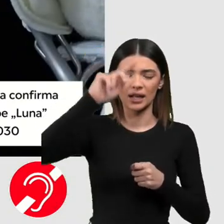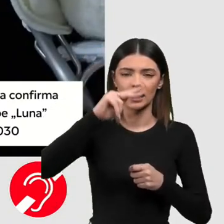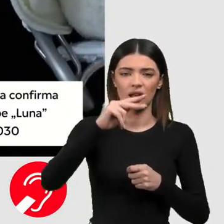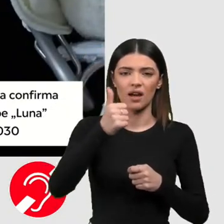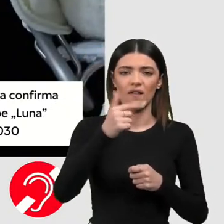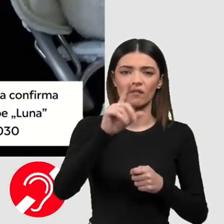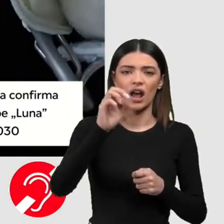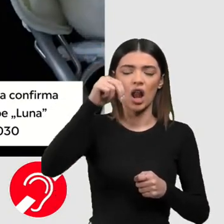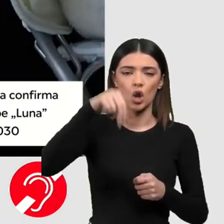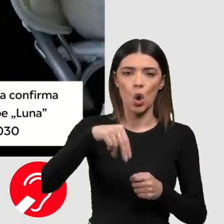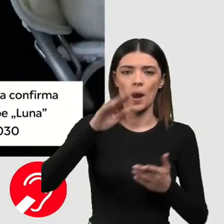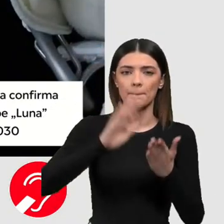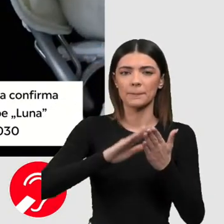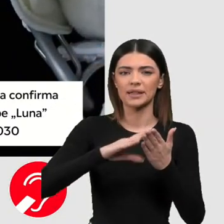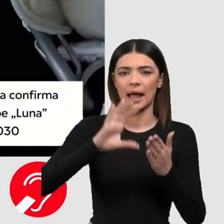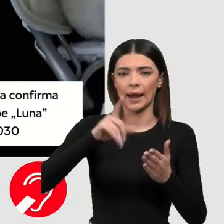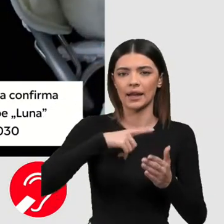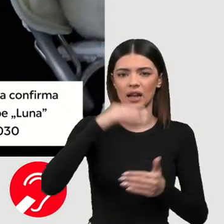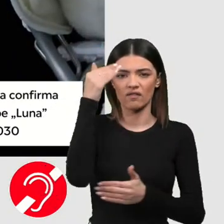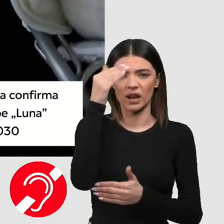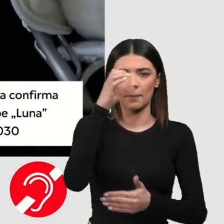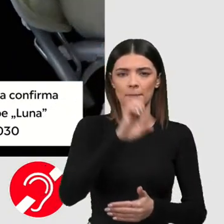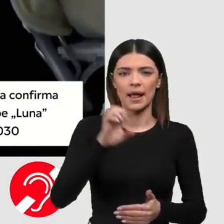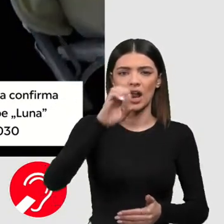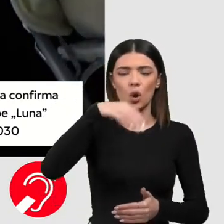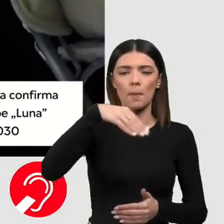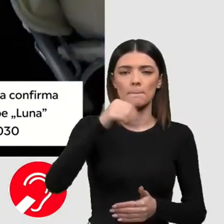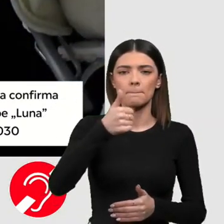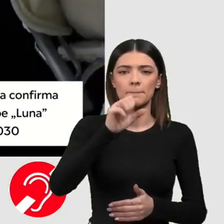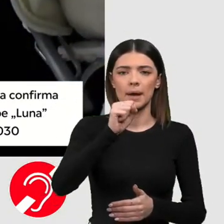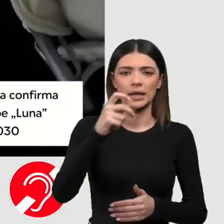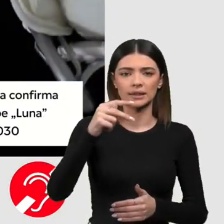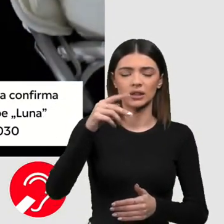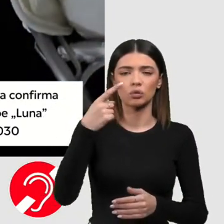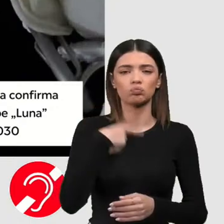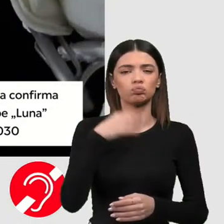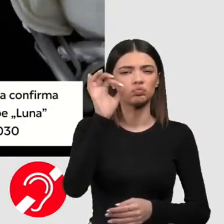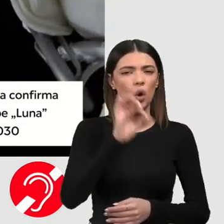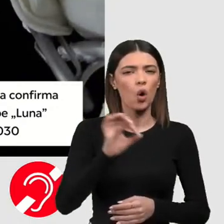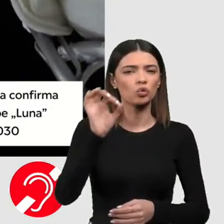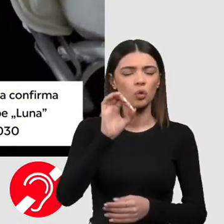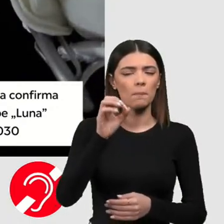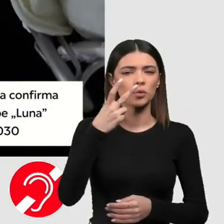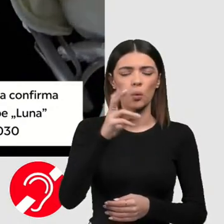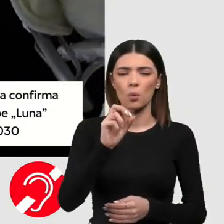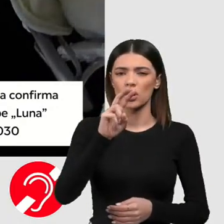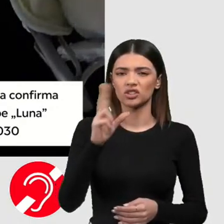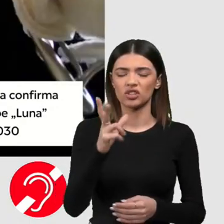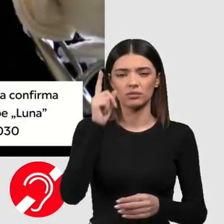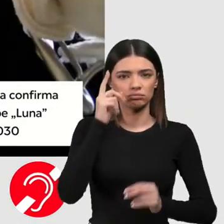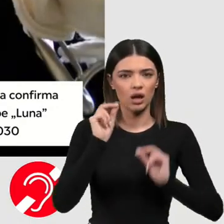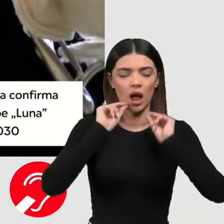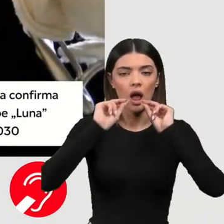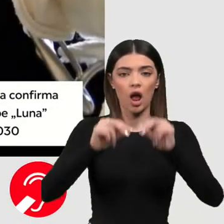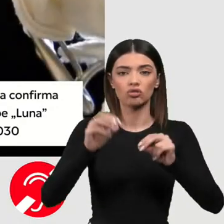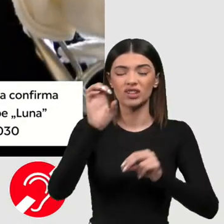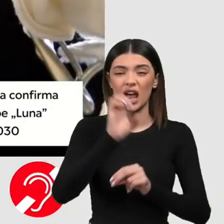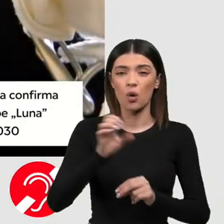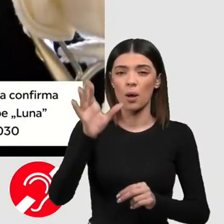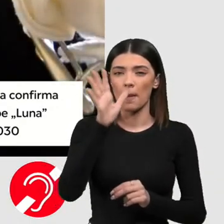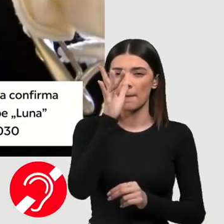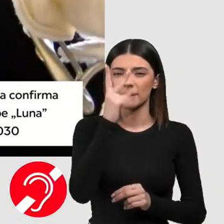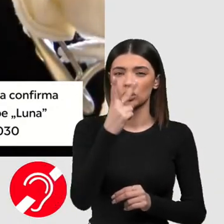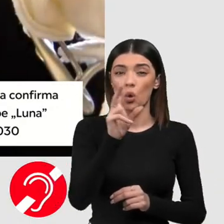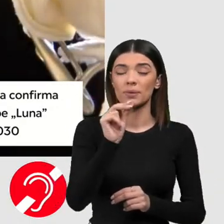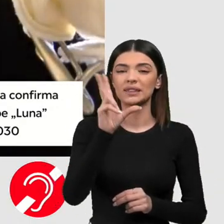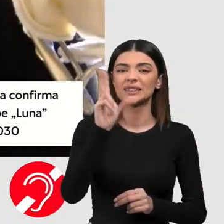Heavy, deținută de compania lui Musk, evident, undeva în octombrie 2023, având data de sosirii pe Europa prin